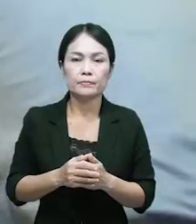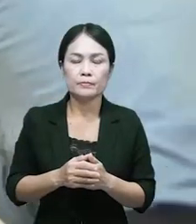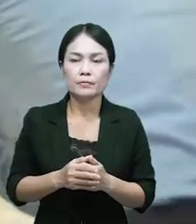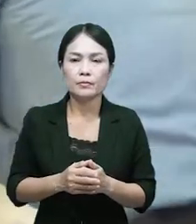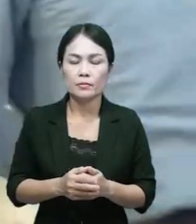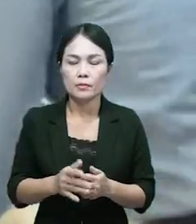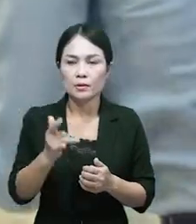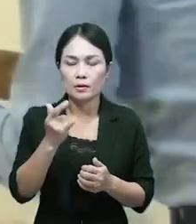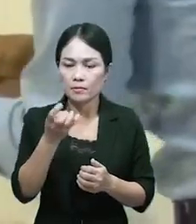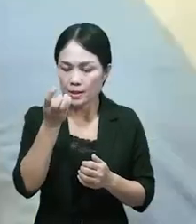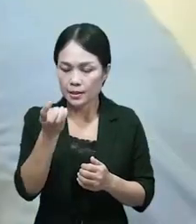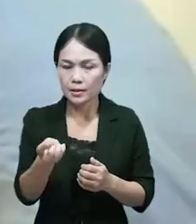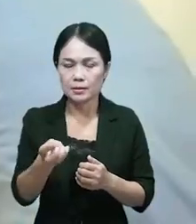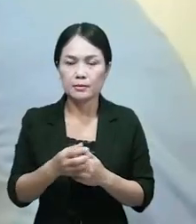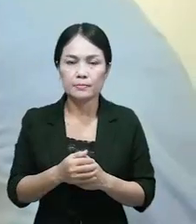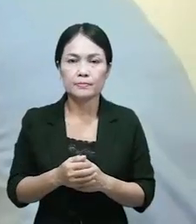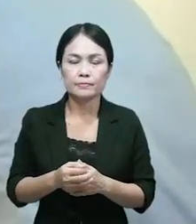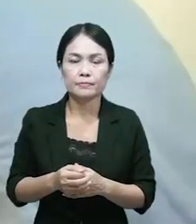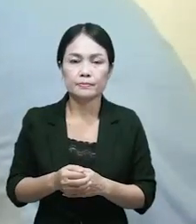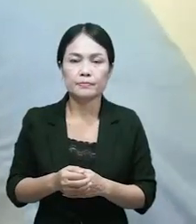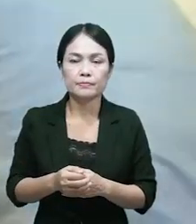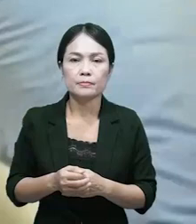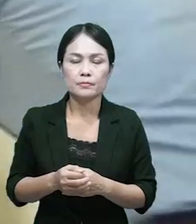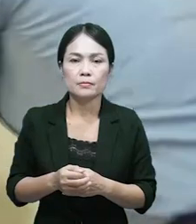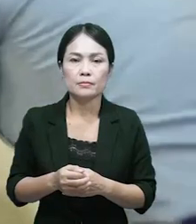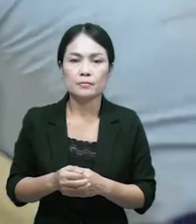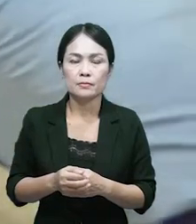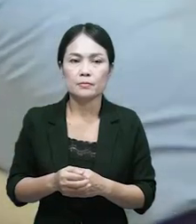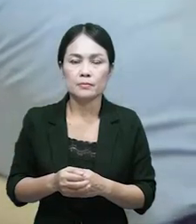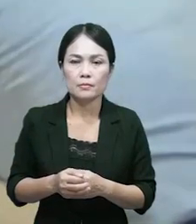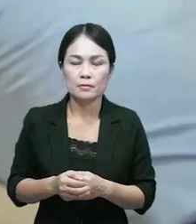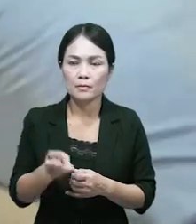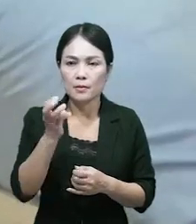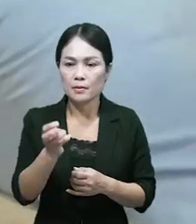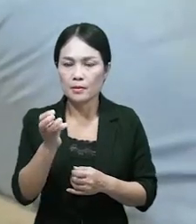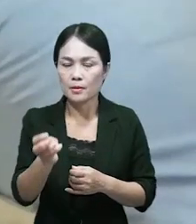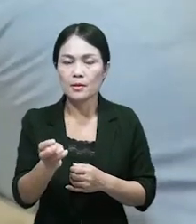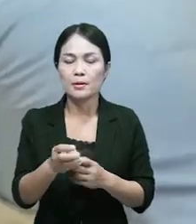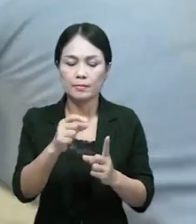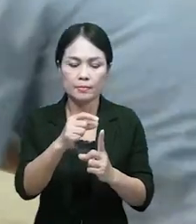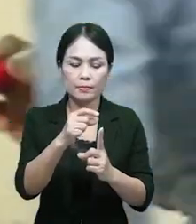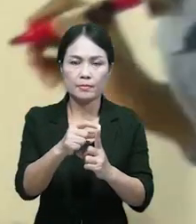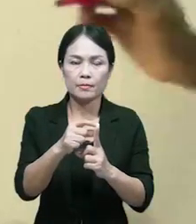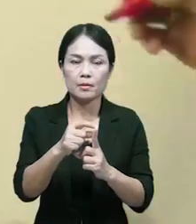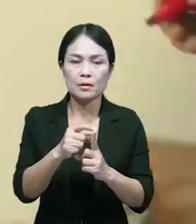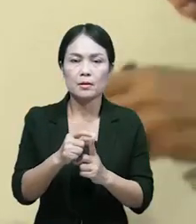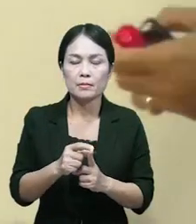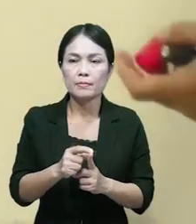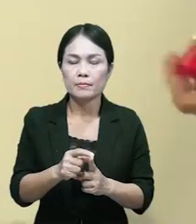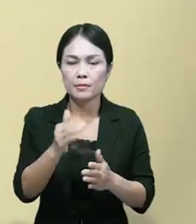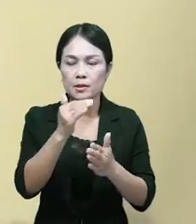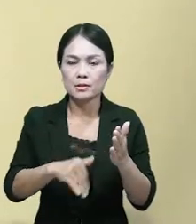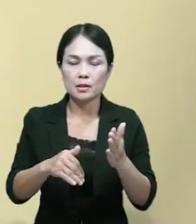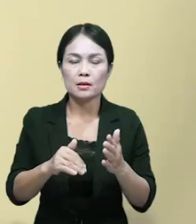មែនទេកូនចាបញ្ជាក់លក្ខណៈឲ្យពាក្យសាលណាកូនណា